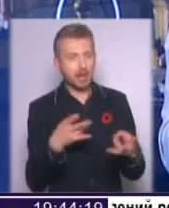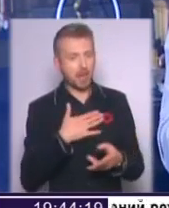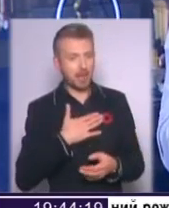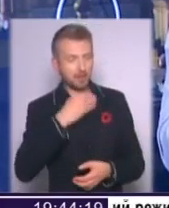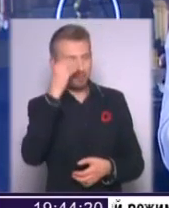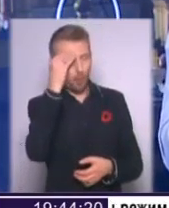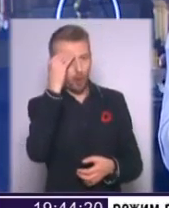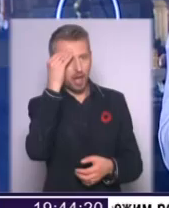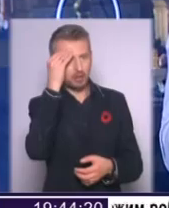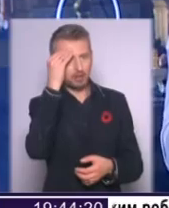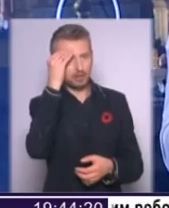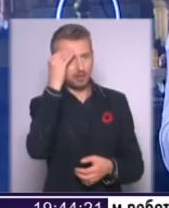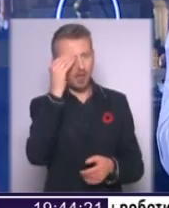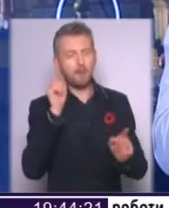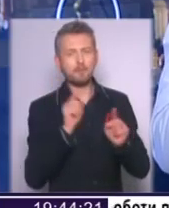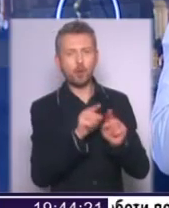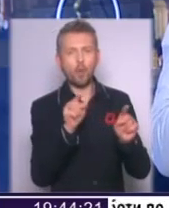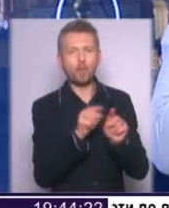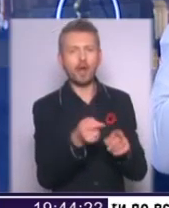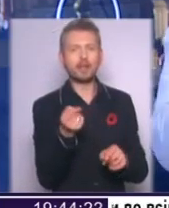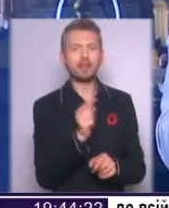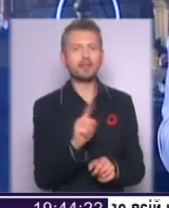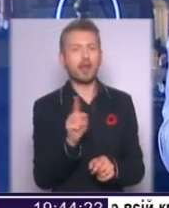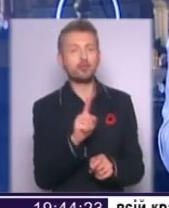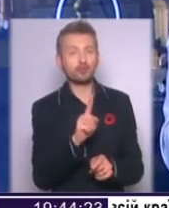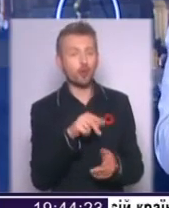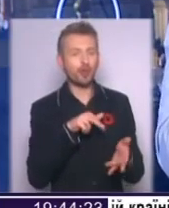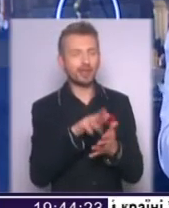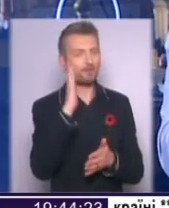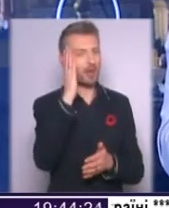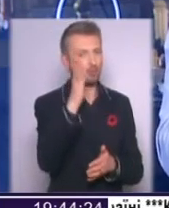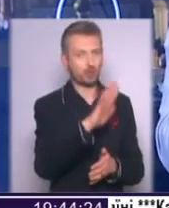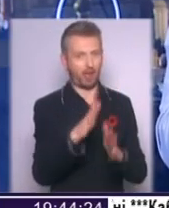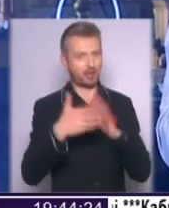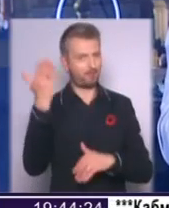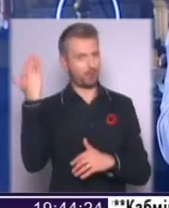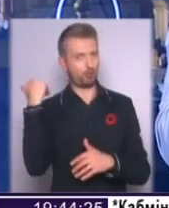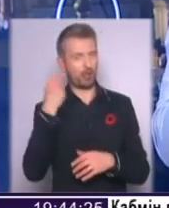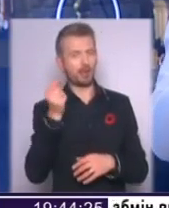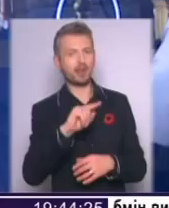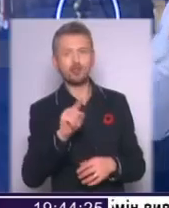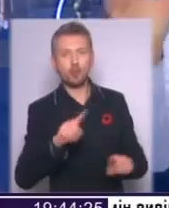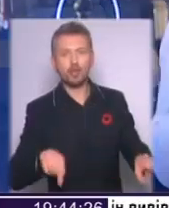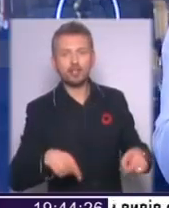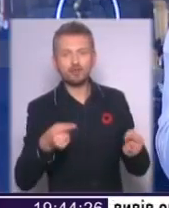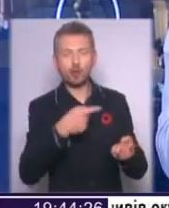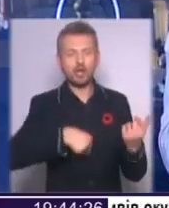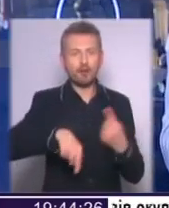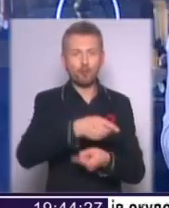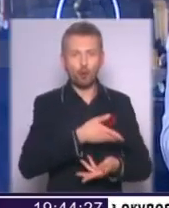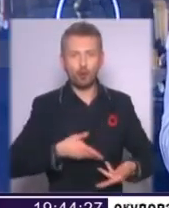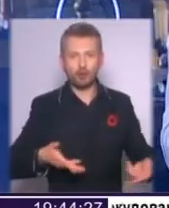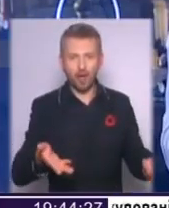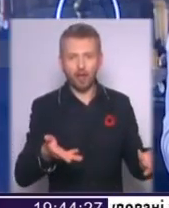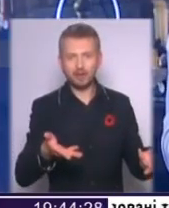погляд, пропагувати те, що йде в майбутнє, а не в минуле. Те, що створює навколо нас